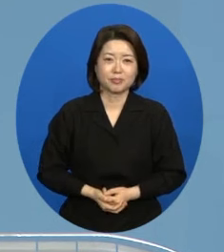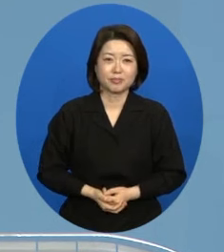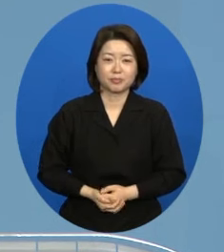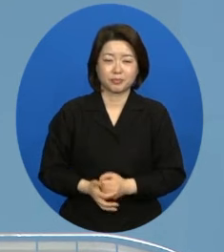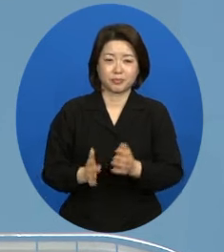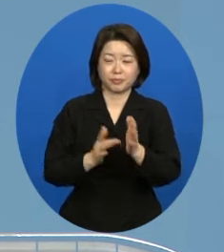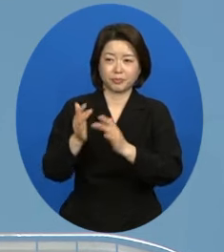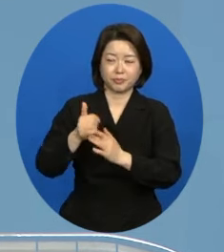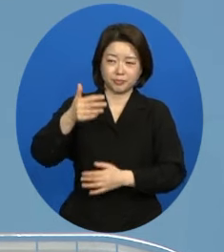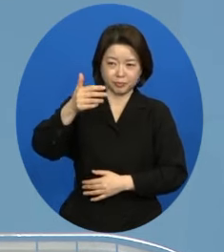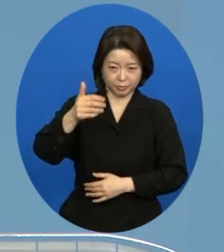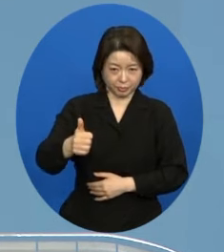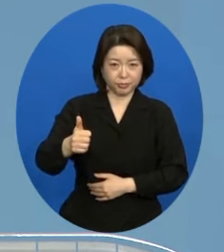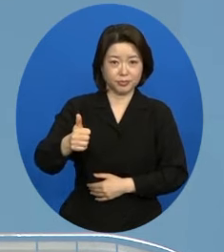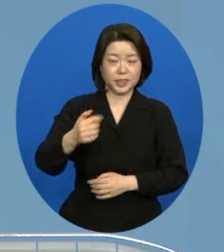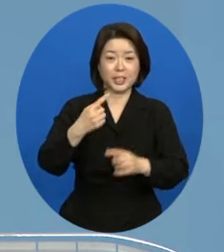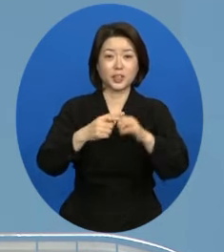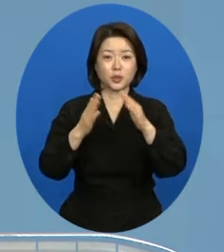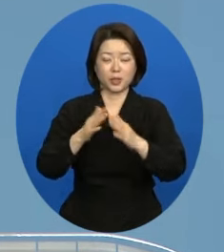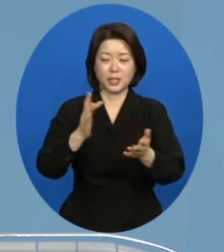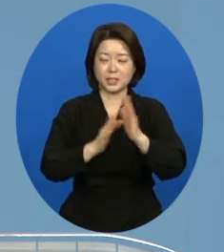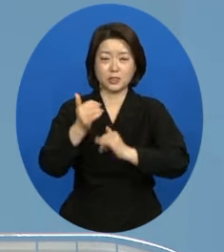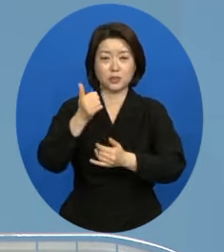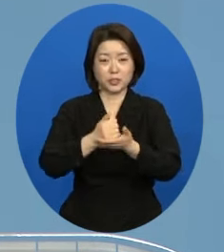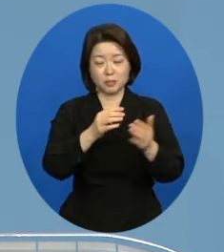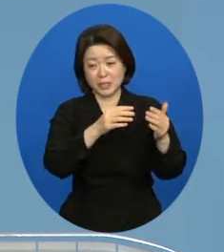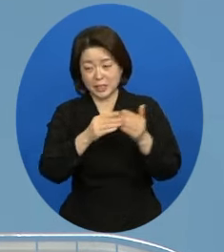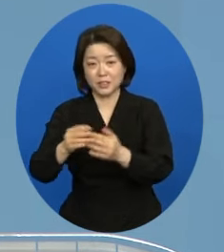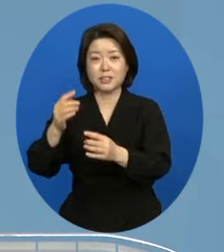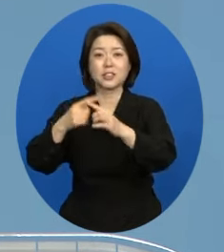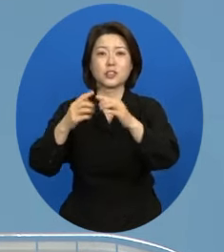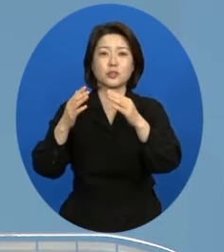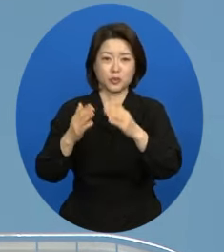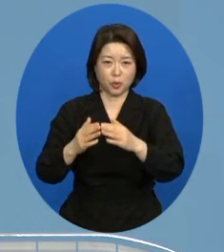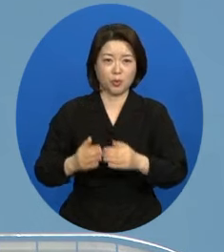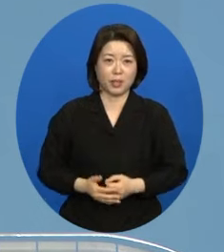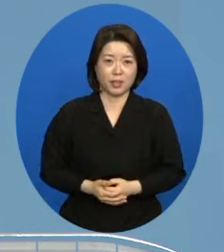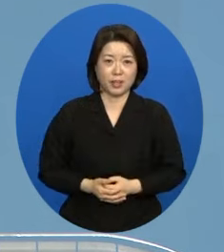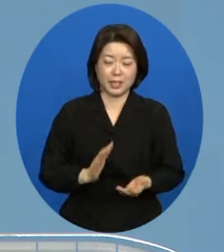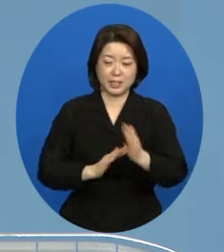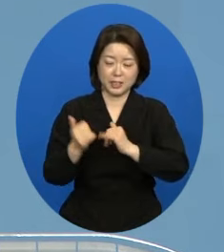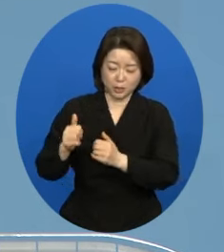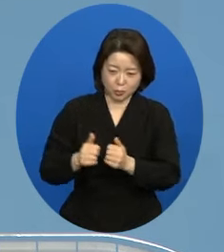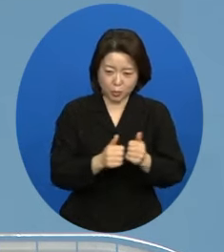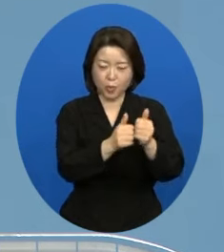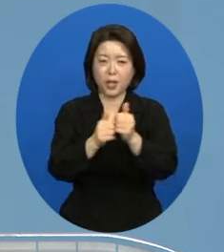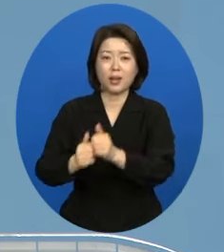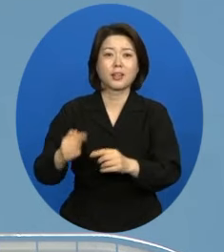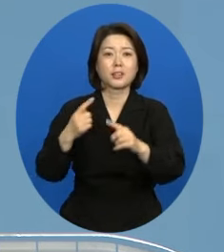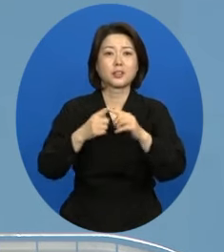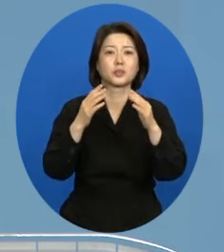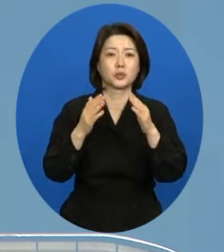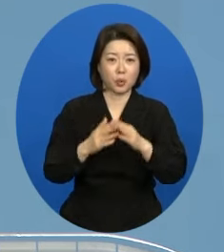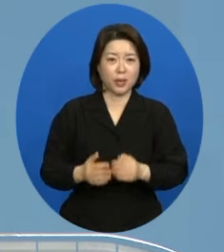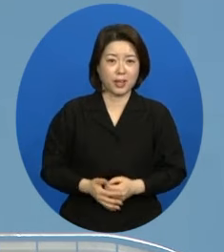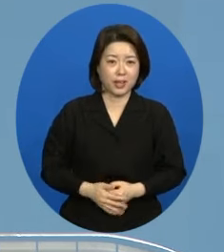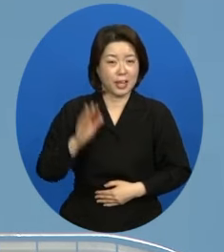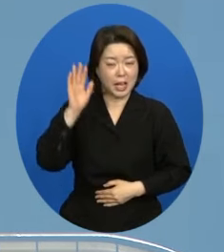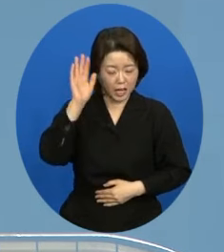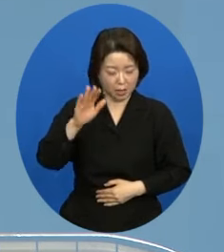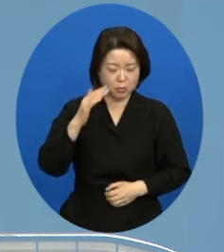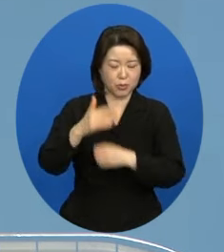예수님이 주인된 교회 예수님이 이끄시는 교회 예수님 동행하는 교회 앞으로